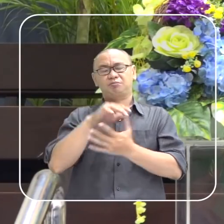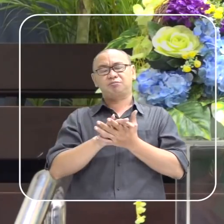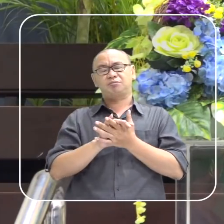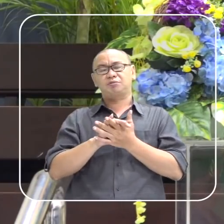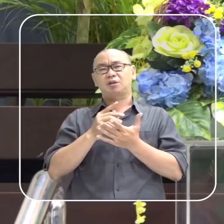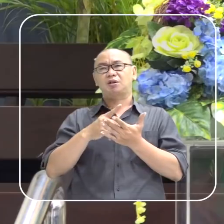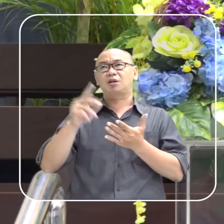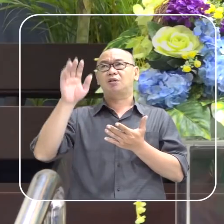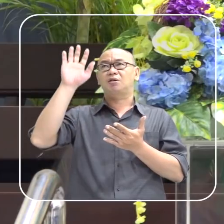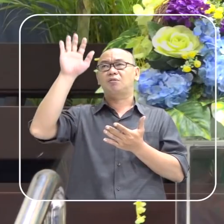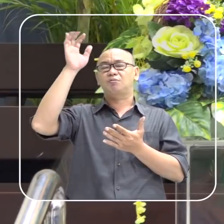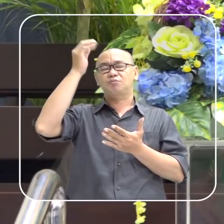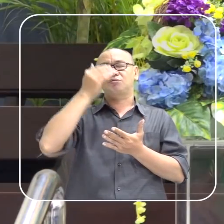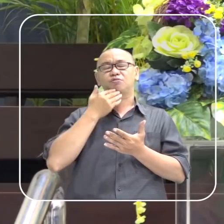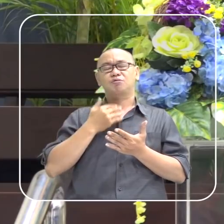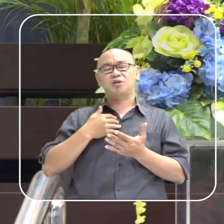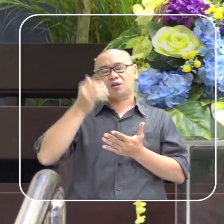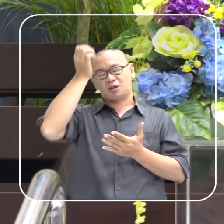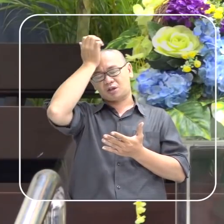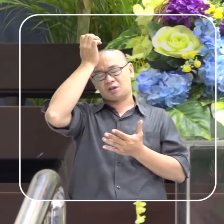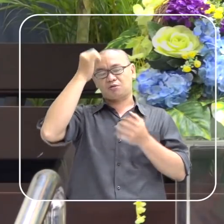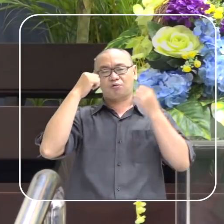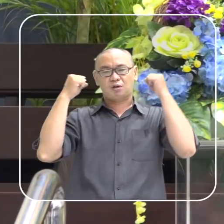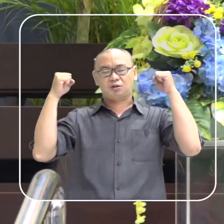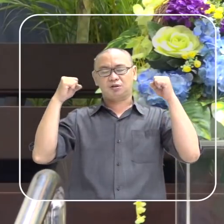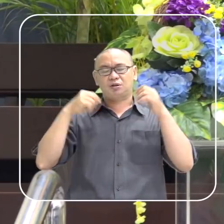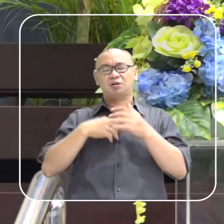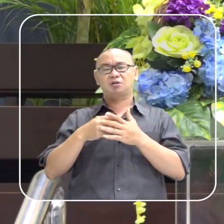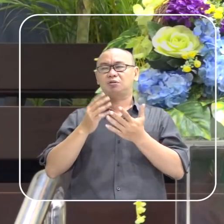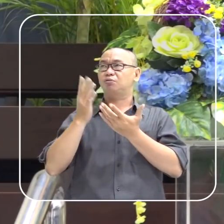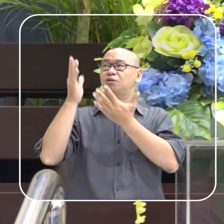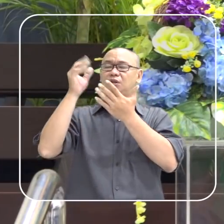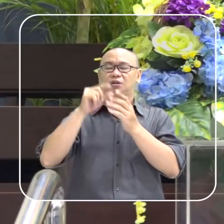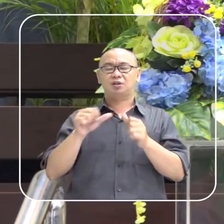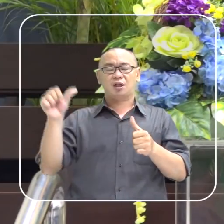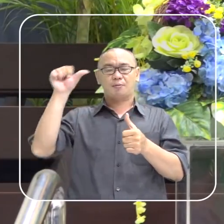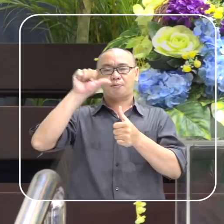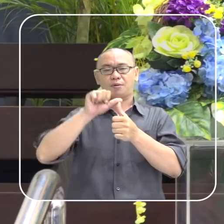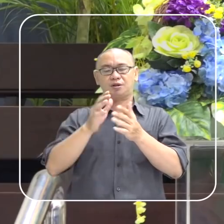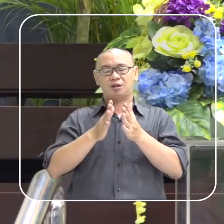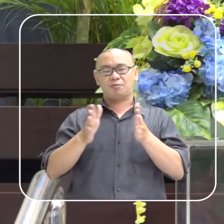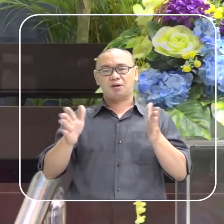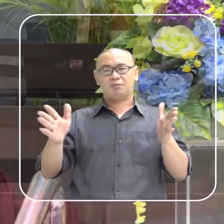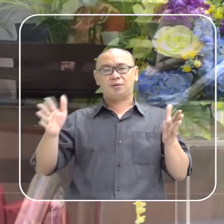yang empunya kerajaan dan kuasa dan kemuliaan sampai selama-lamanya.